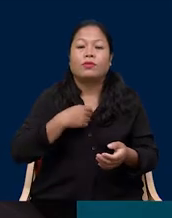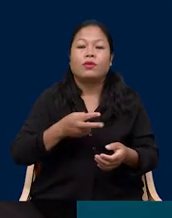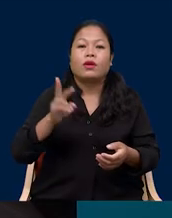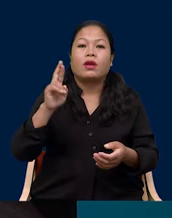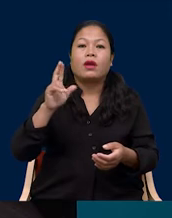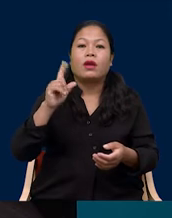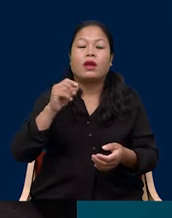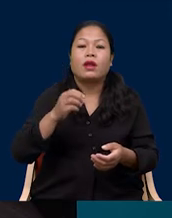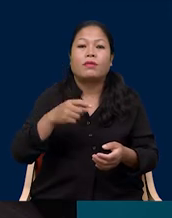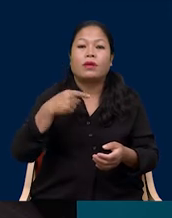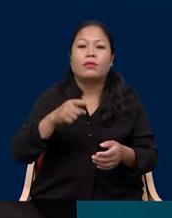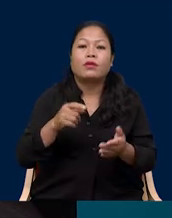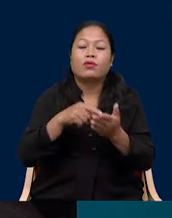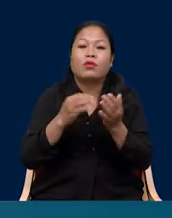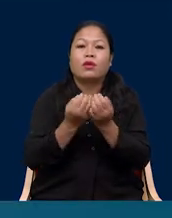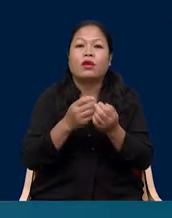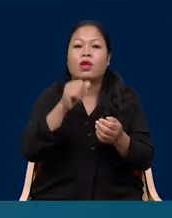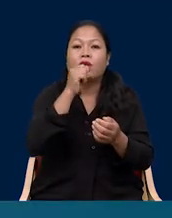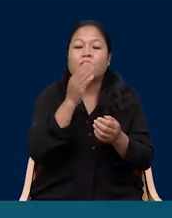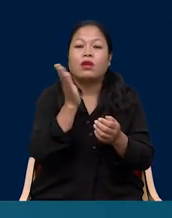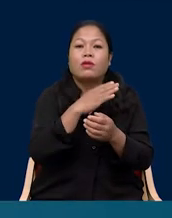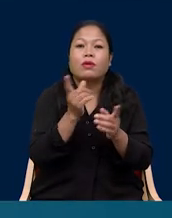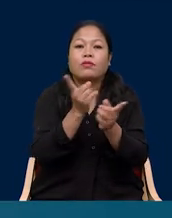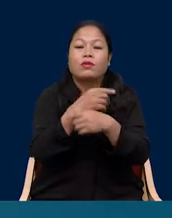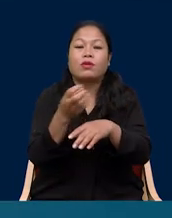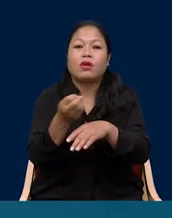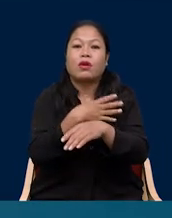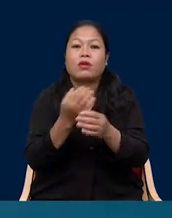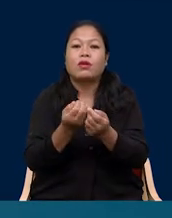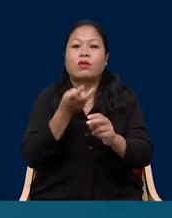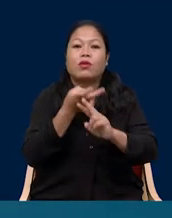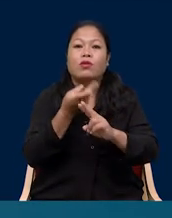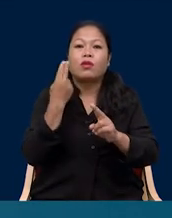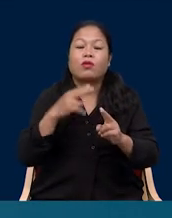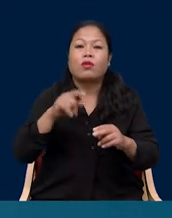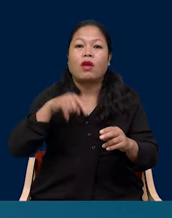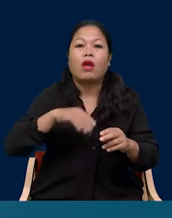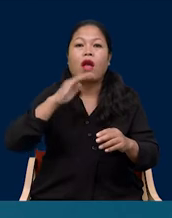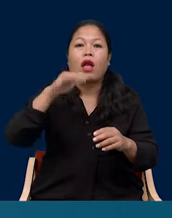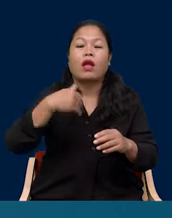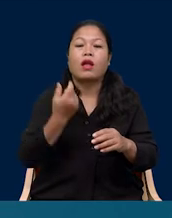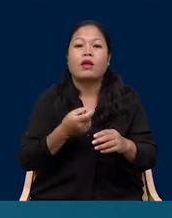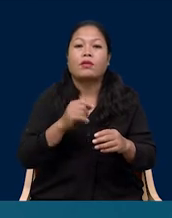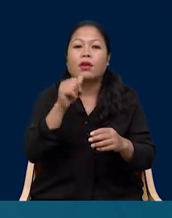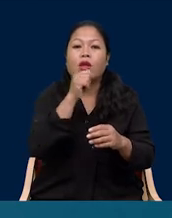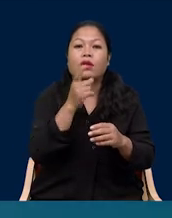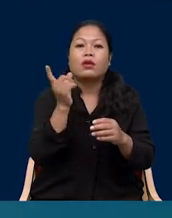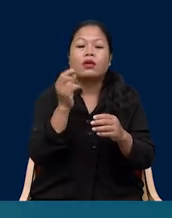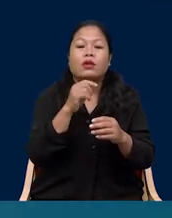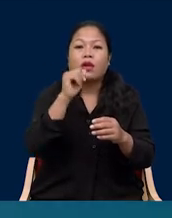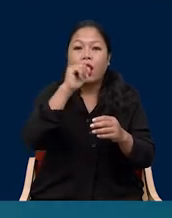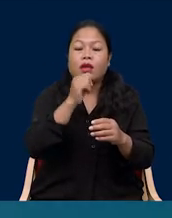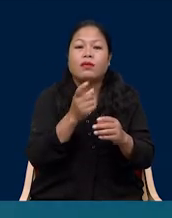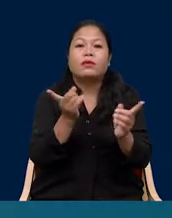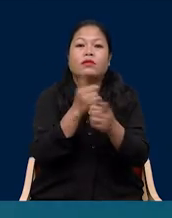म राधा म्याडमबाट नै सुरु गर्न चाहे। जलवायु परिवर्तनको असरको कारण जोखिममा रहेकाले आगामी जलवायु सम्मेलनमा